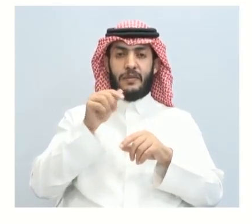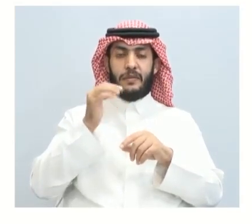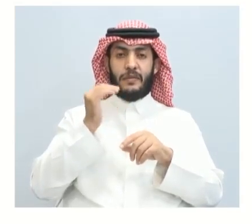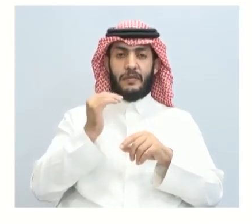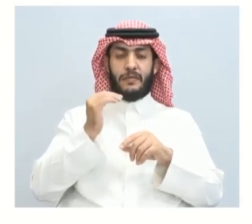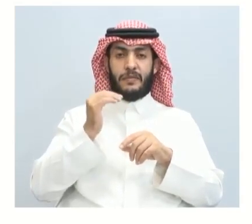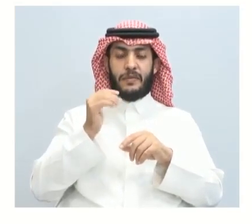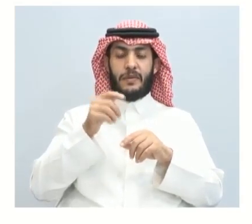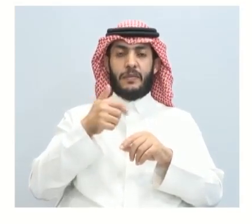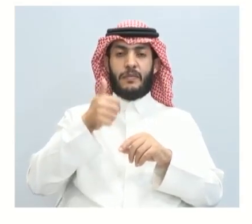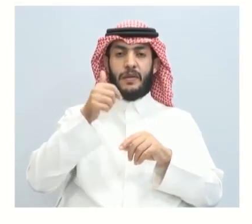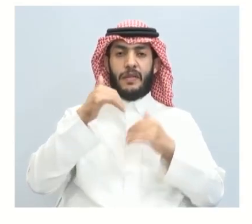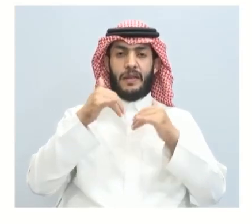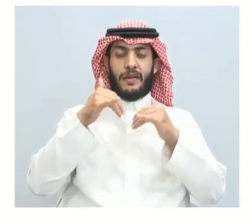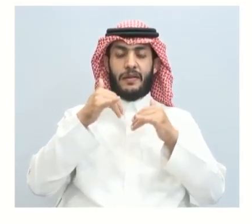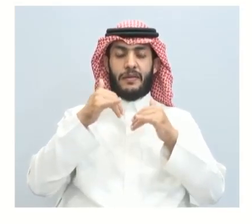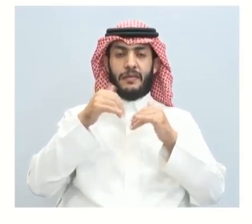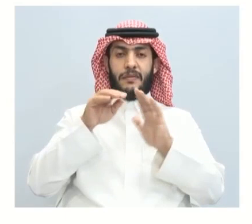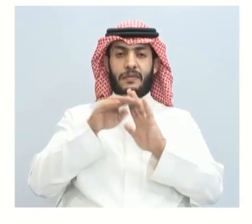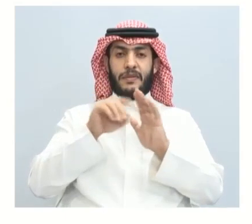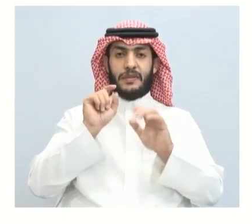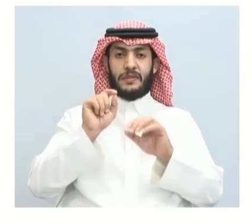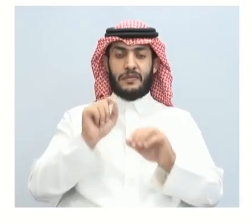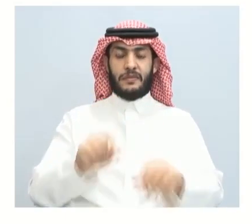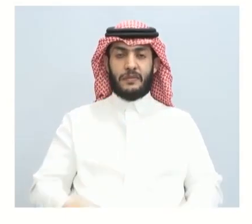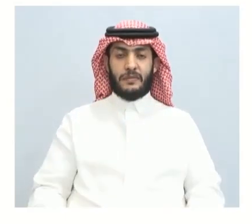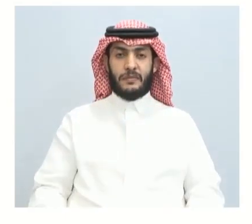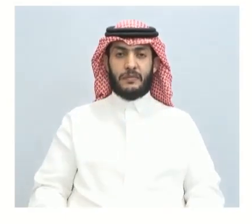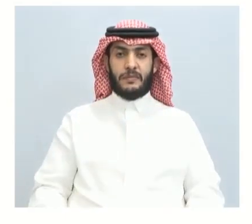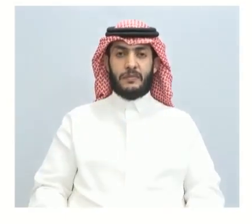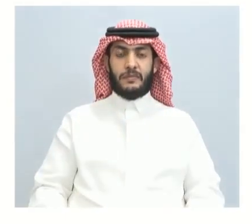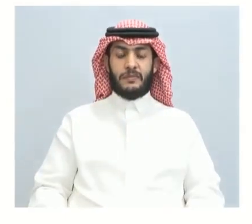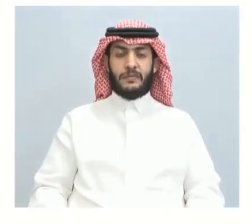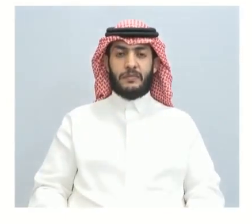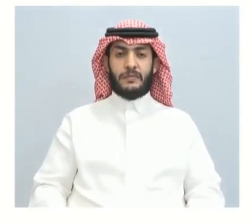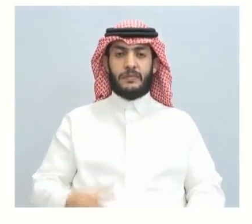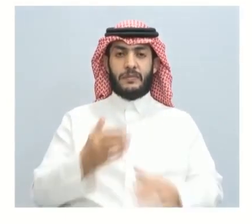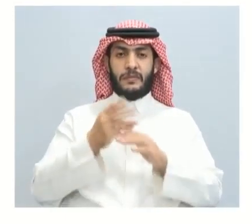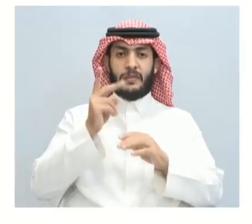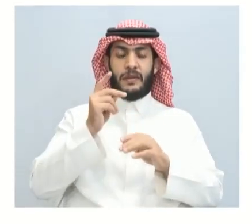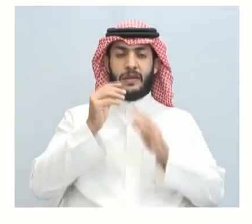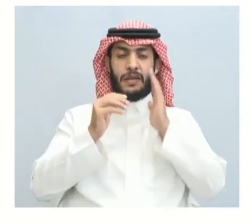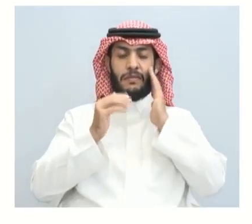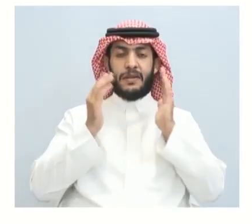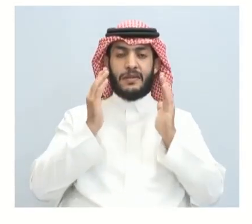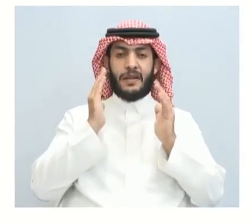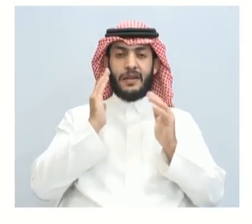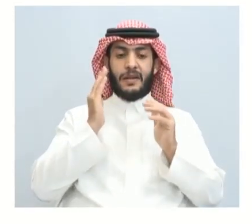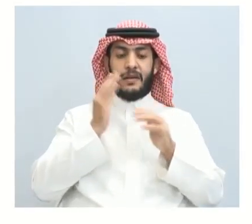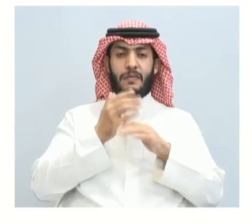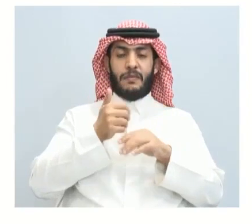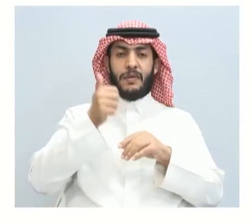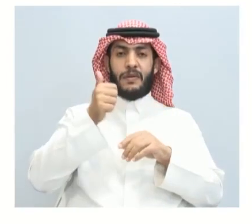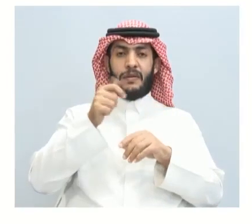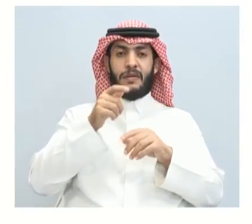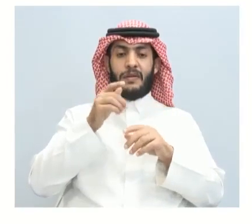جهه اليسار حيكون سلوكها تتجه نحو الصفر اما الداله الاخرى فنلاحظ انها من جهه اليمين ومن جهه اليسار هتقتل من